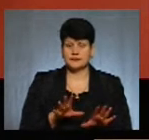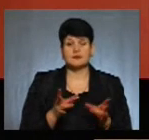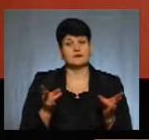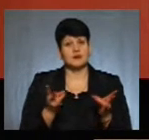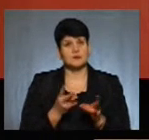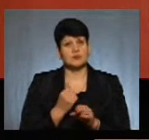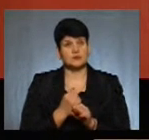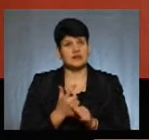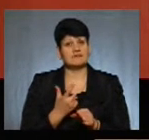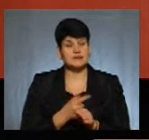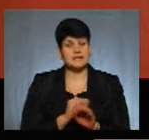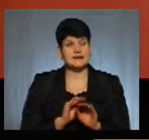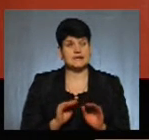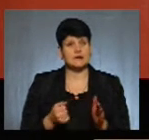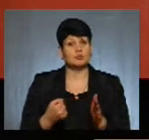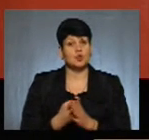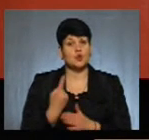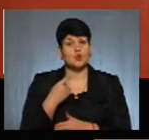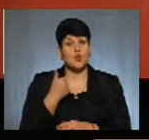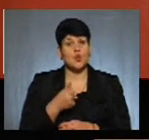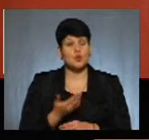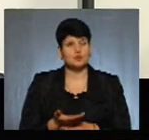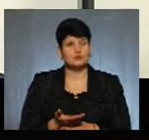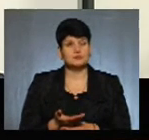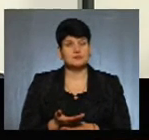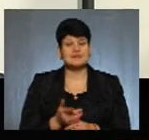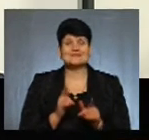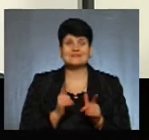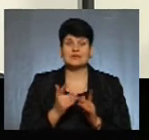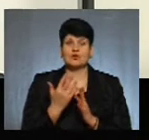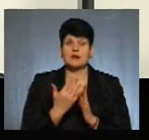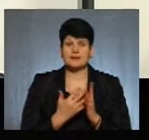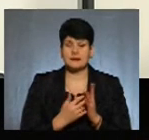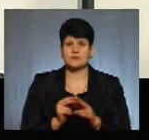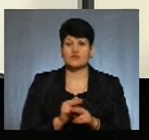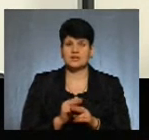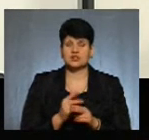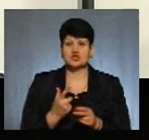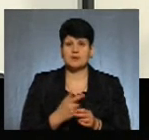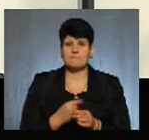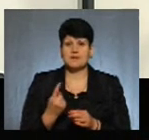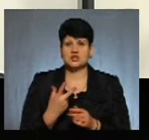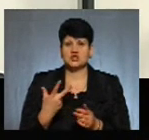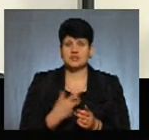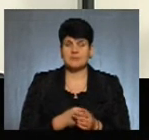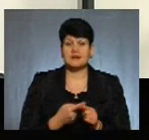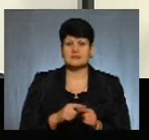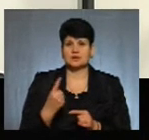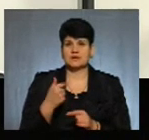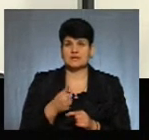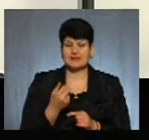Чи варто робити вакцинацію дітям до 1 року, щоб забезпечити? Згідно календаря профілактичних щеплень, перше щеплення – це в